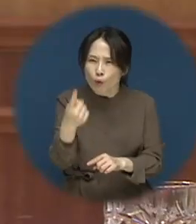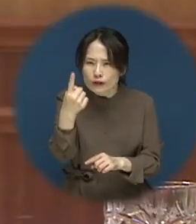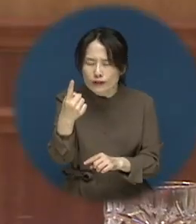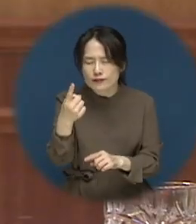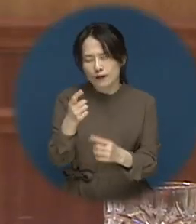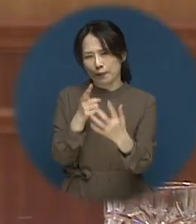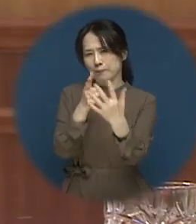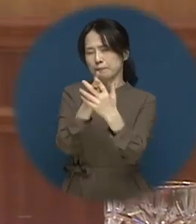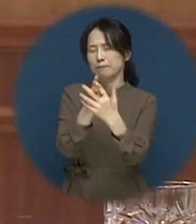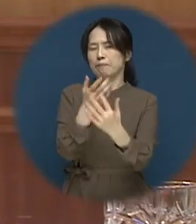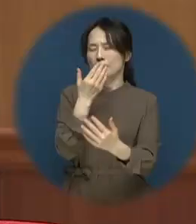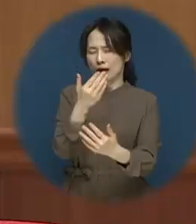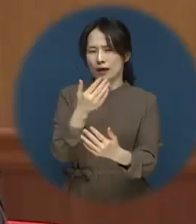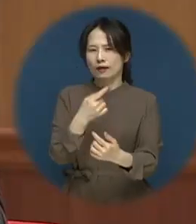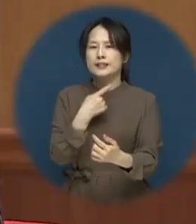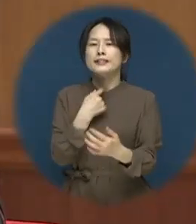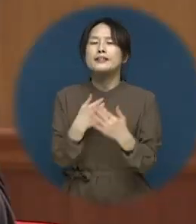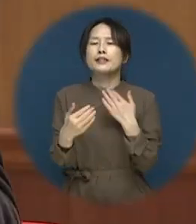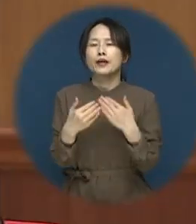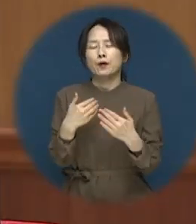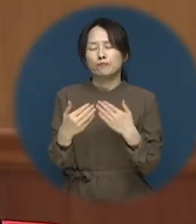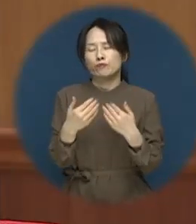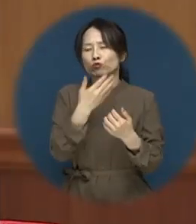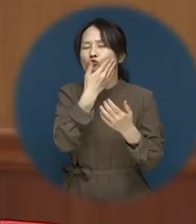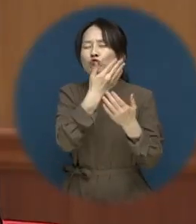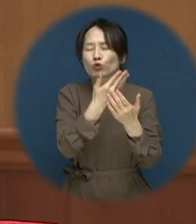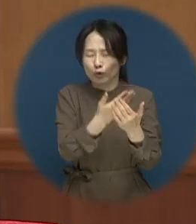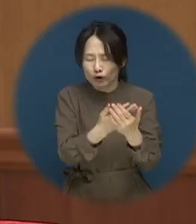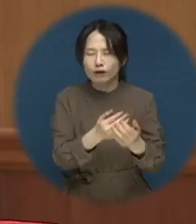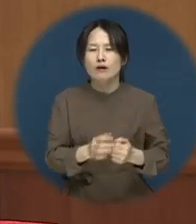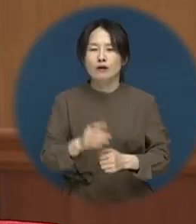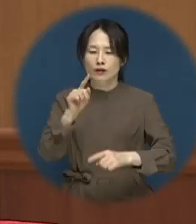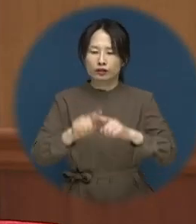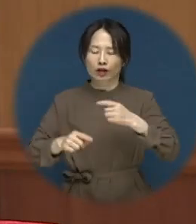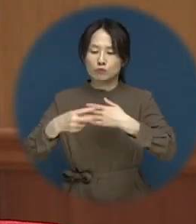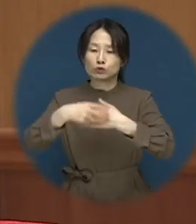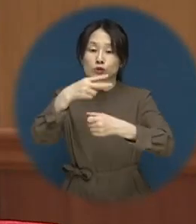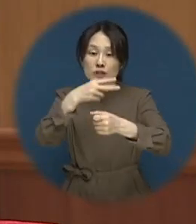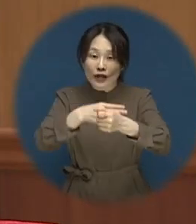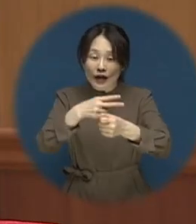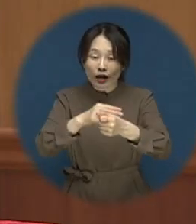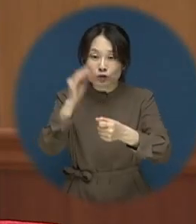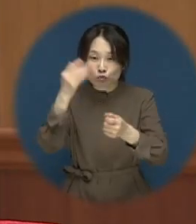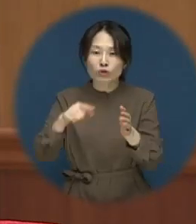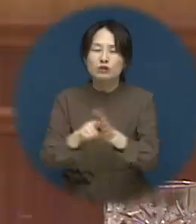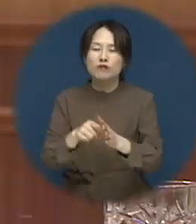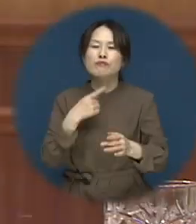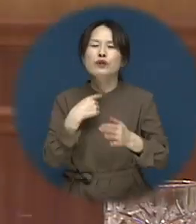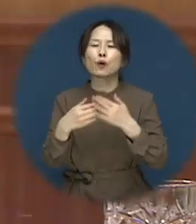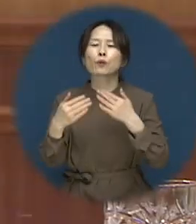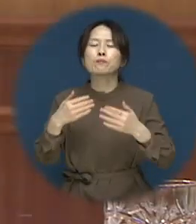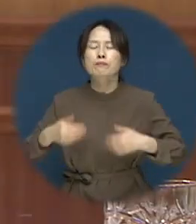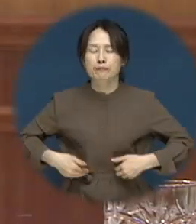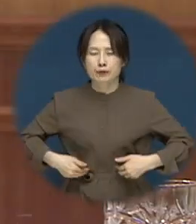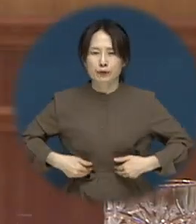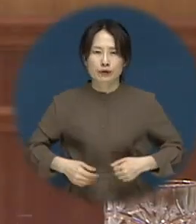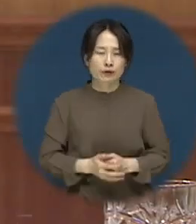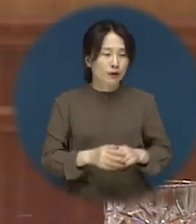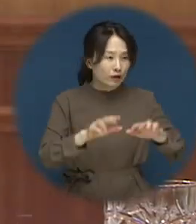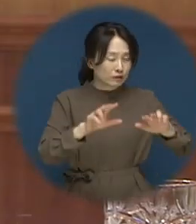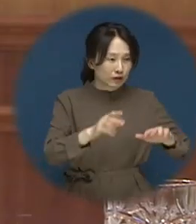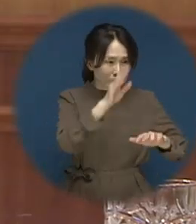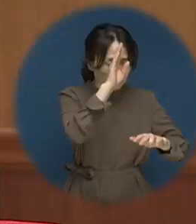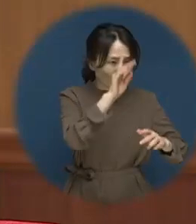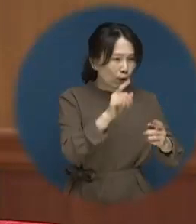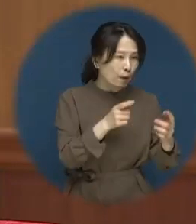직감적으로 알게 돼요. 네. 그래서 그 나무 의사가 되려면 굉장히 많은 경험이 필요합니다. 지금까지 진단 못하신 경우는 거의